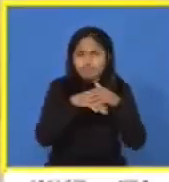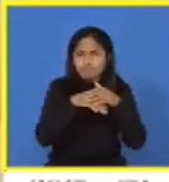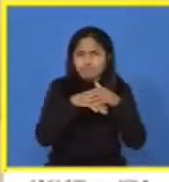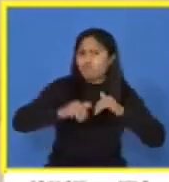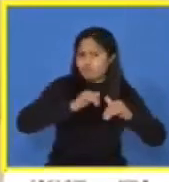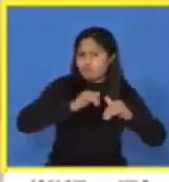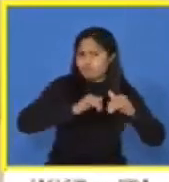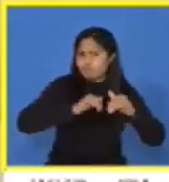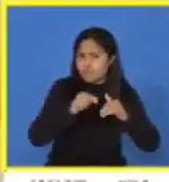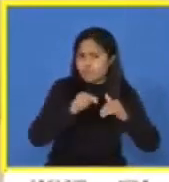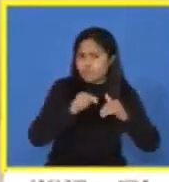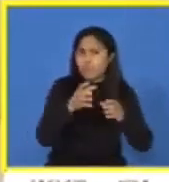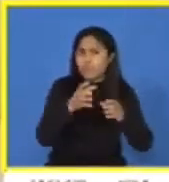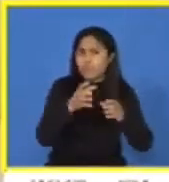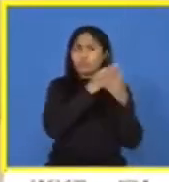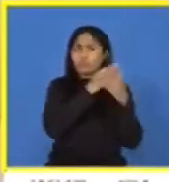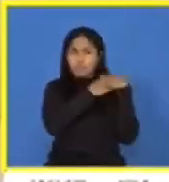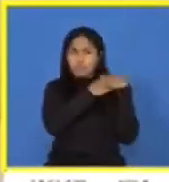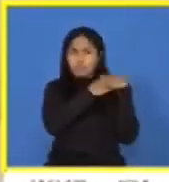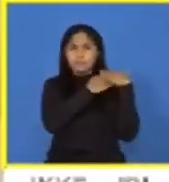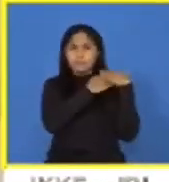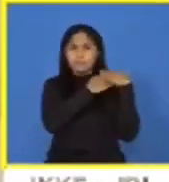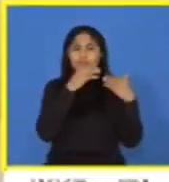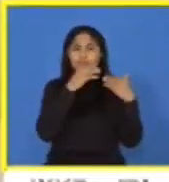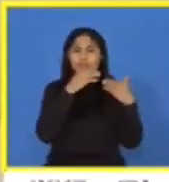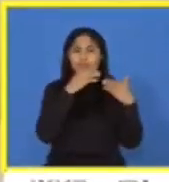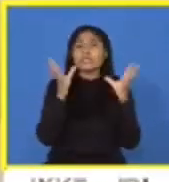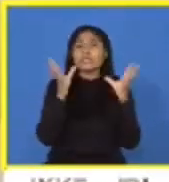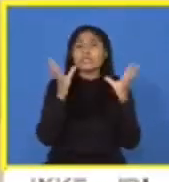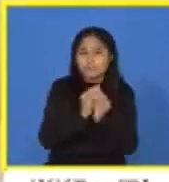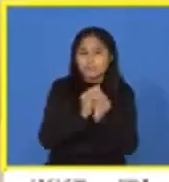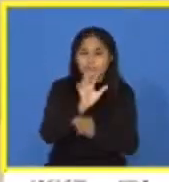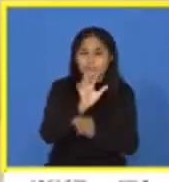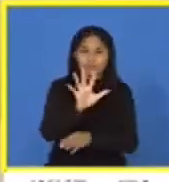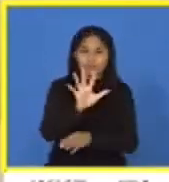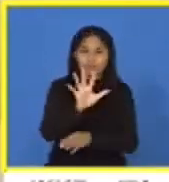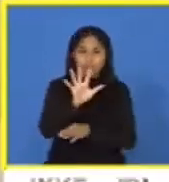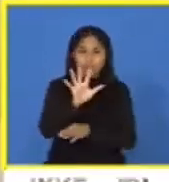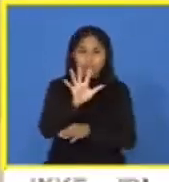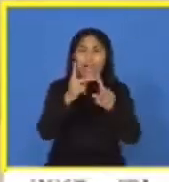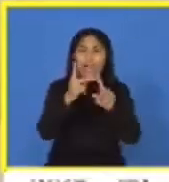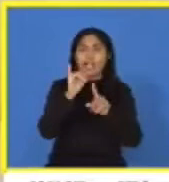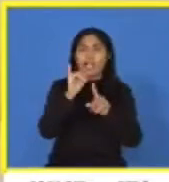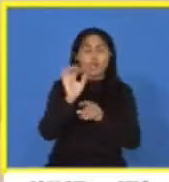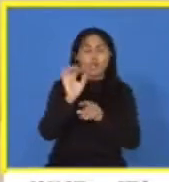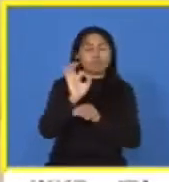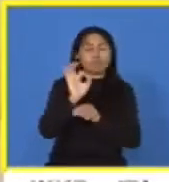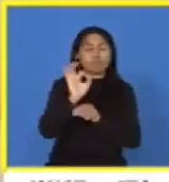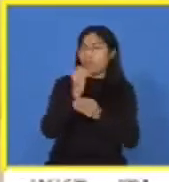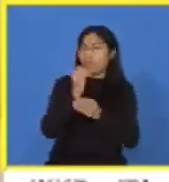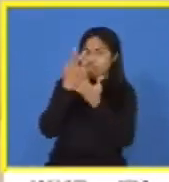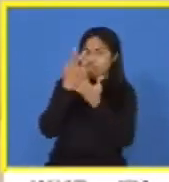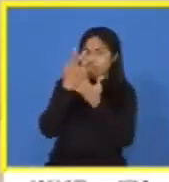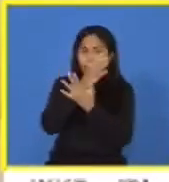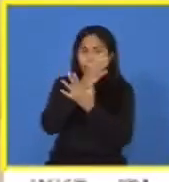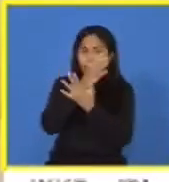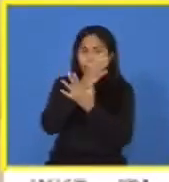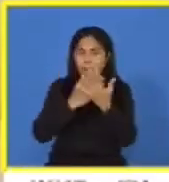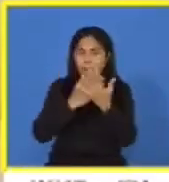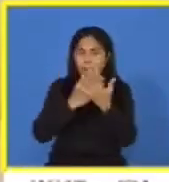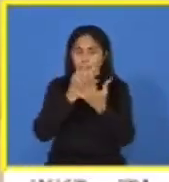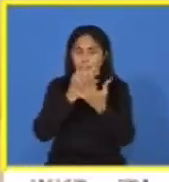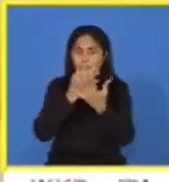merupakan tanggung jawab Humanity and Inclusion atau HI dan bukan mencerminkan pendapat atau pandangan Uni